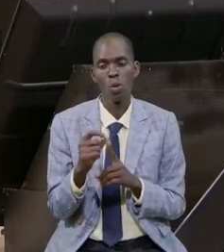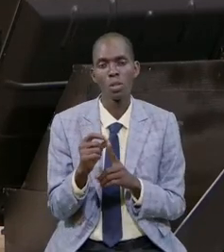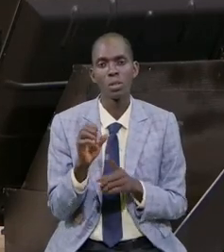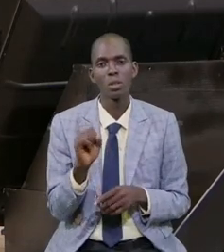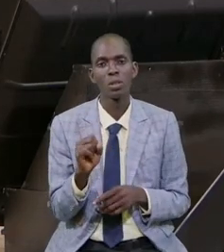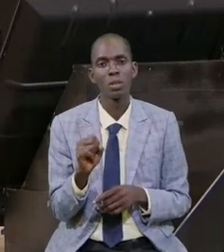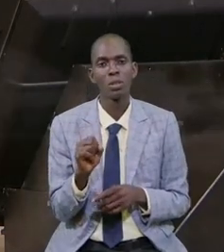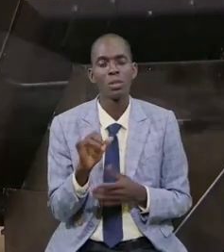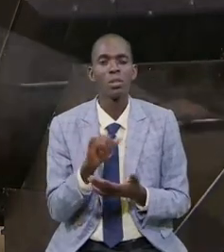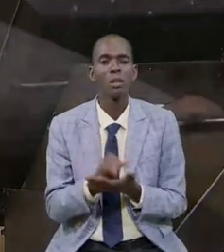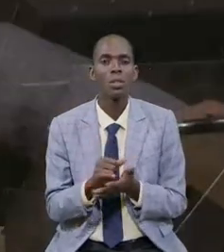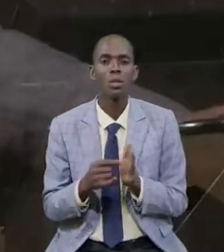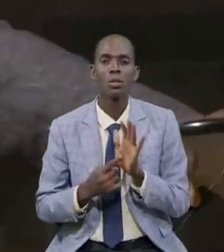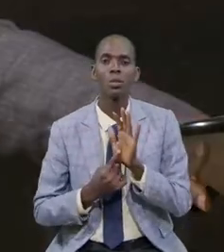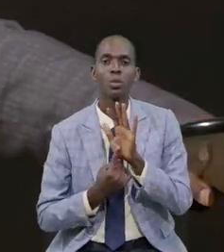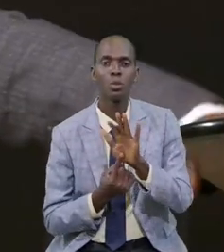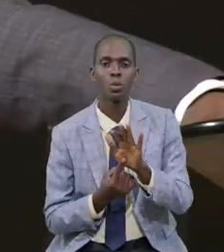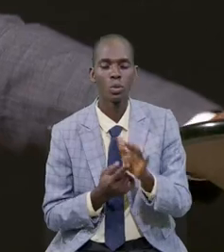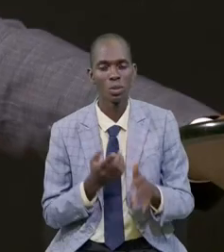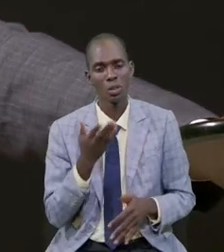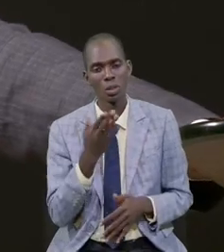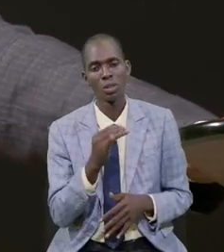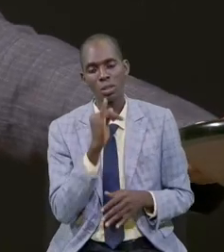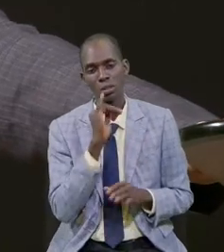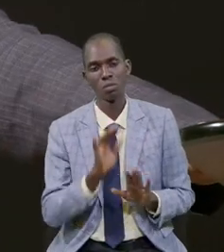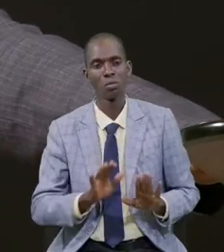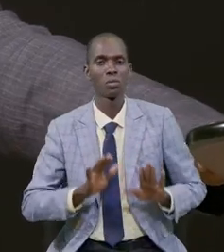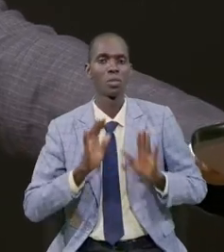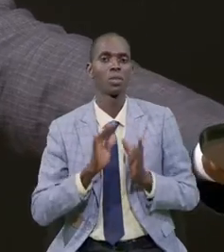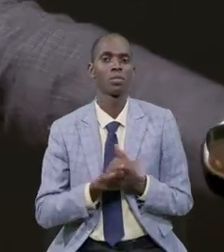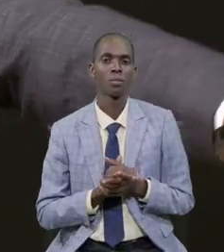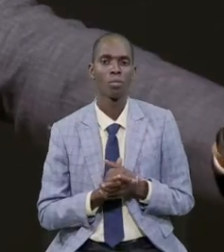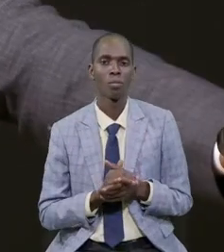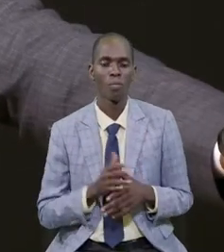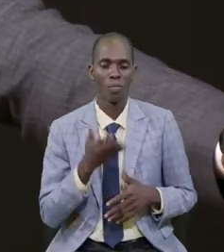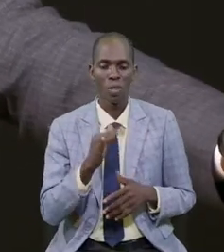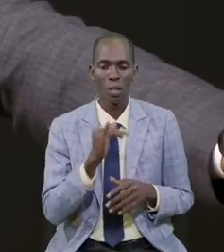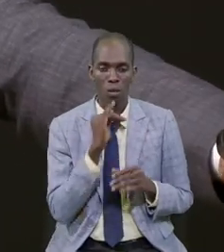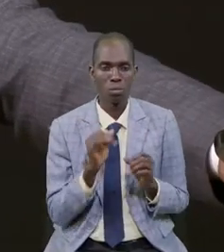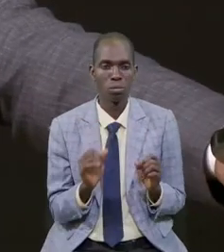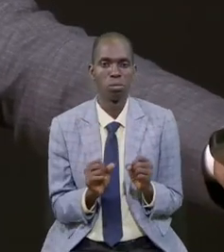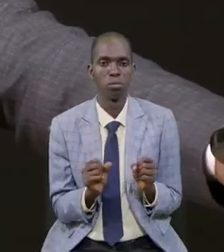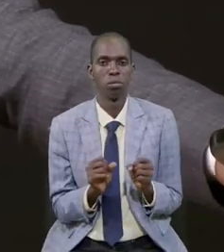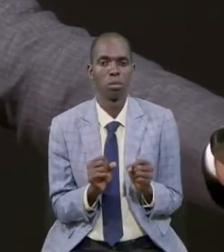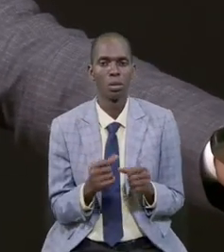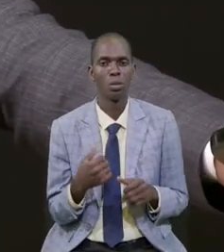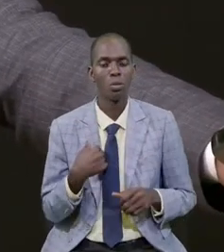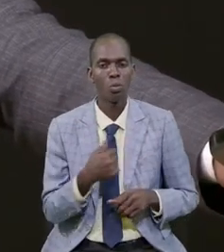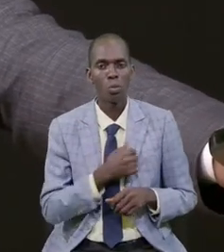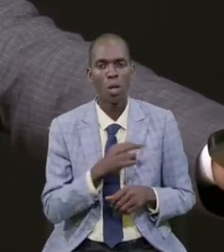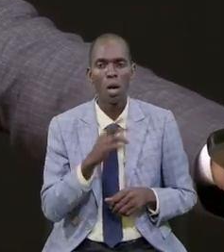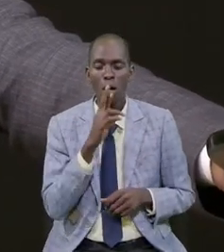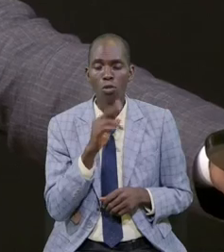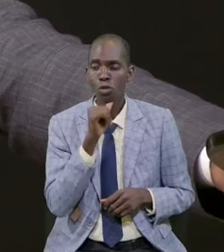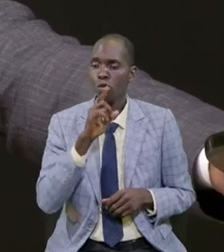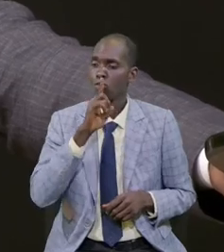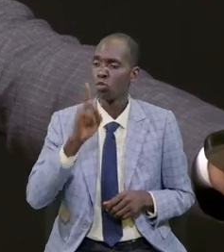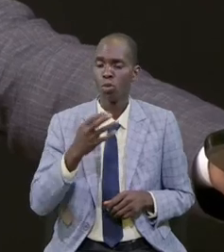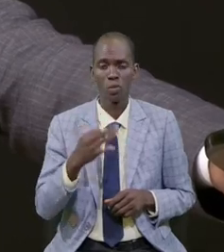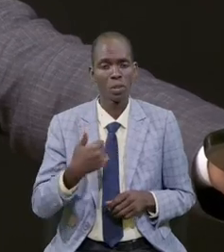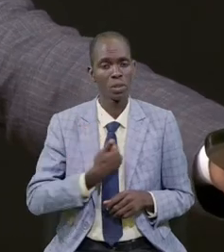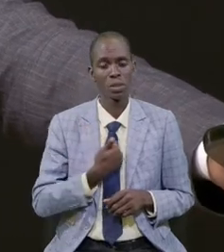émet des paroles de peur, des paroles de tremblement, on n'est pas sûr